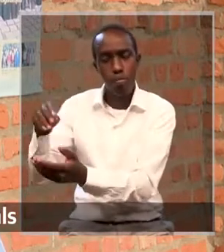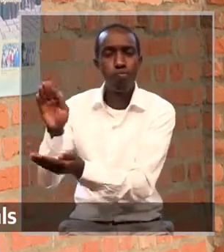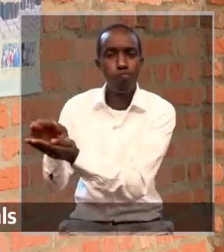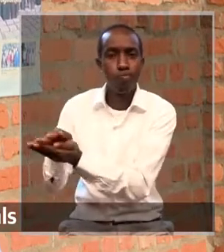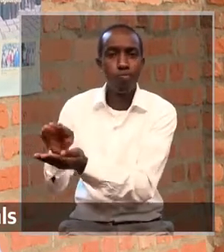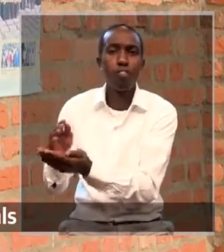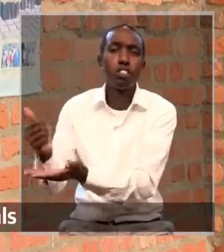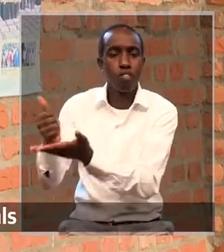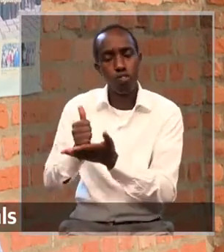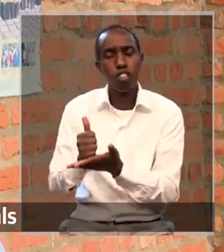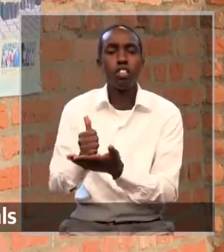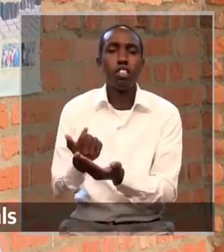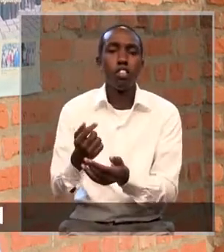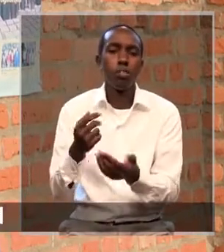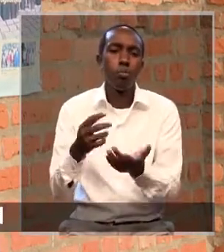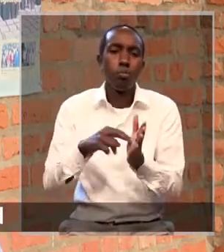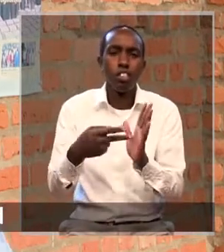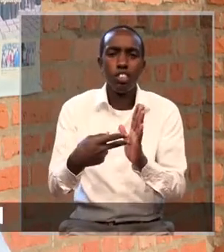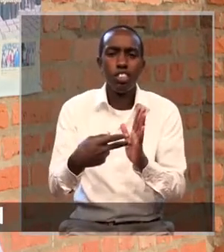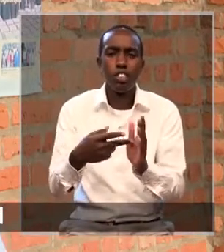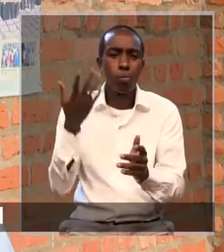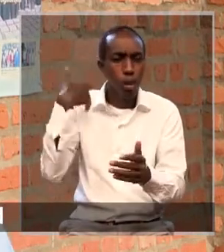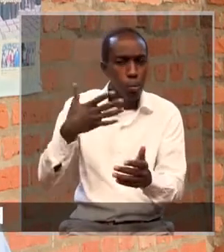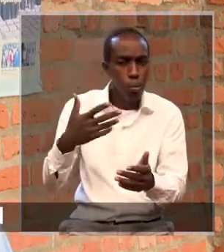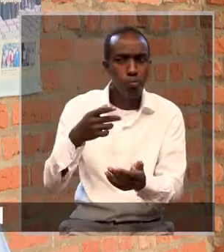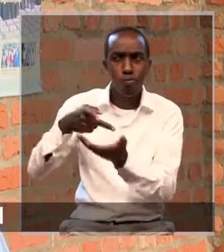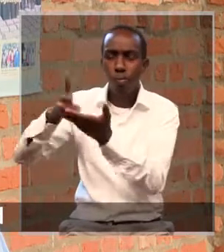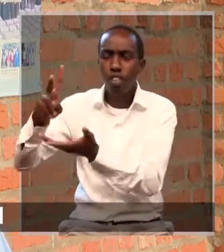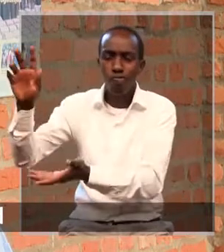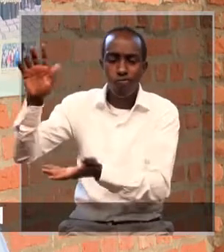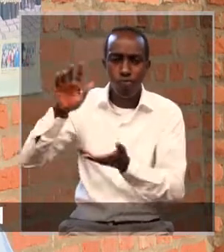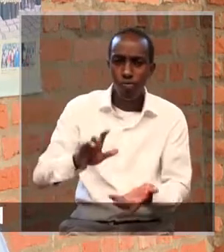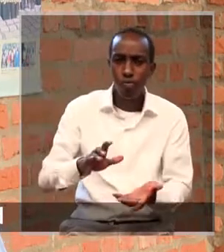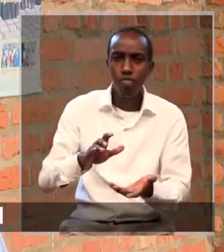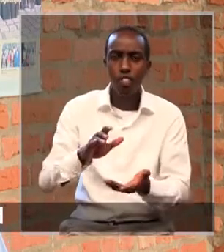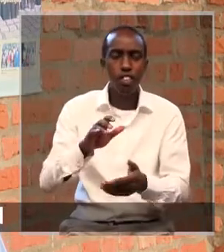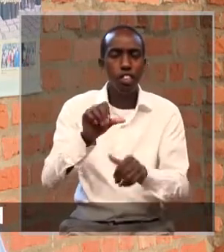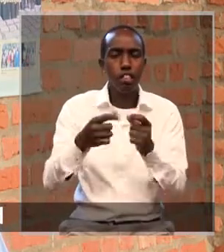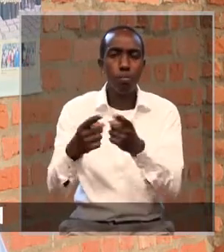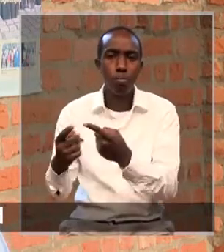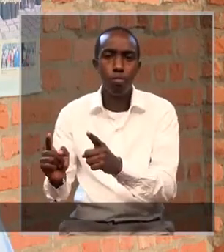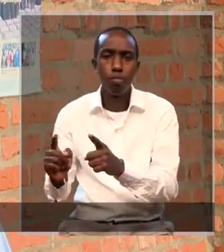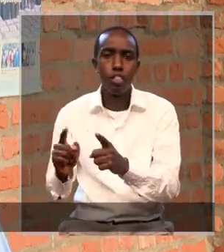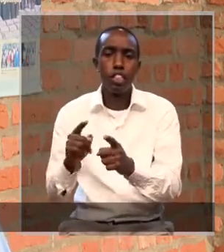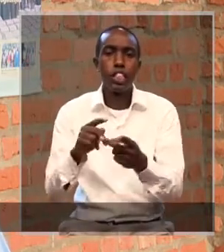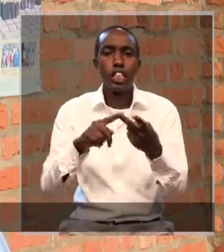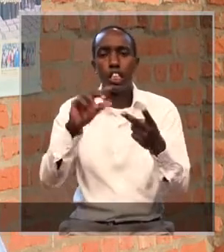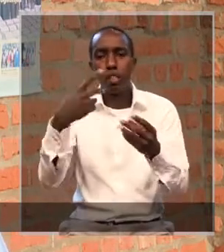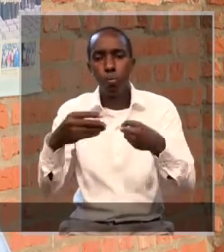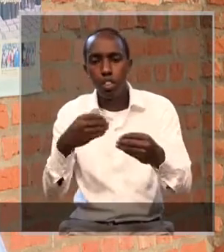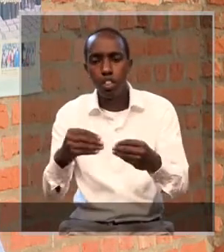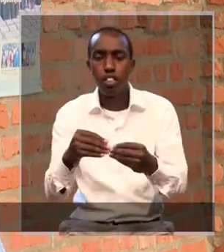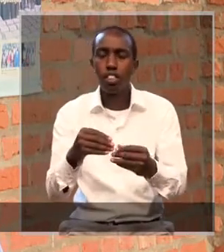mahoteli bayidupakiramo tukayizana urumva bya bipapuro twajyaga kugura byinshi bya papier bristol ibindi